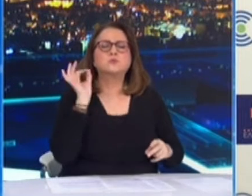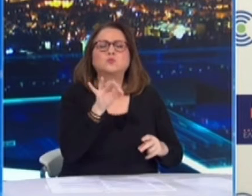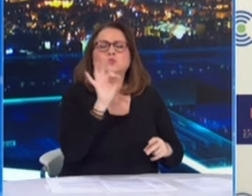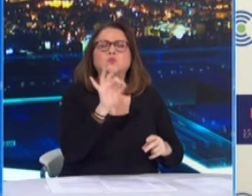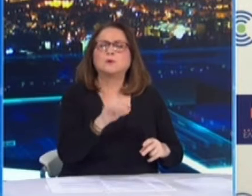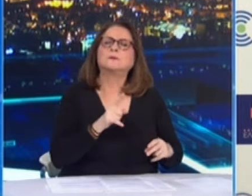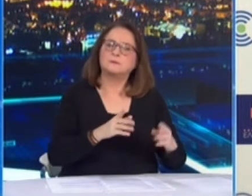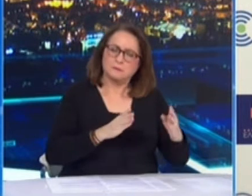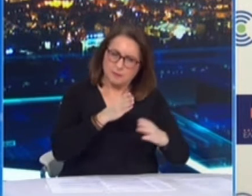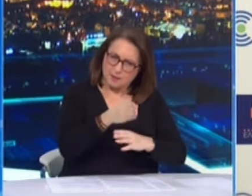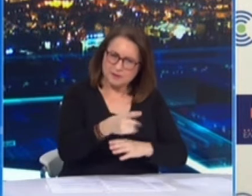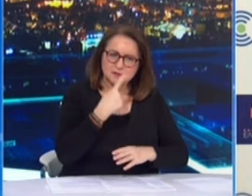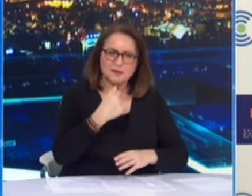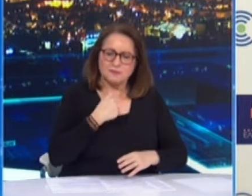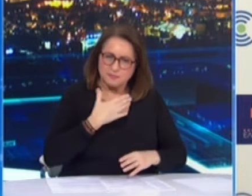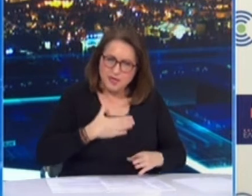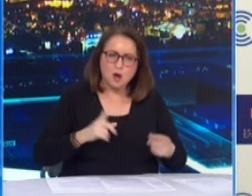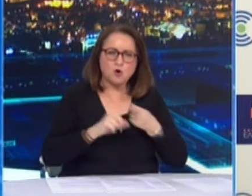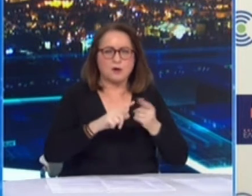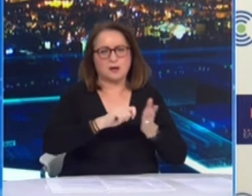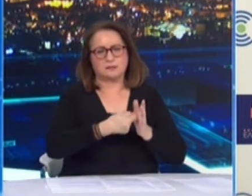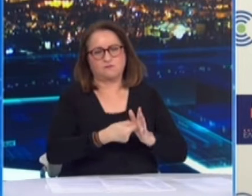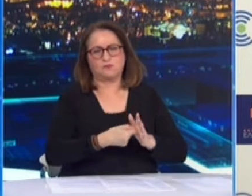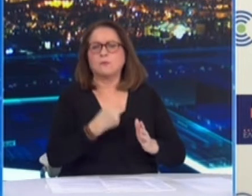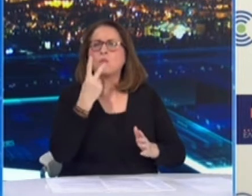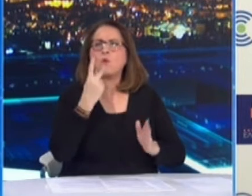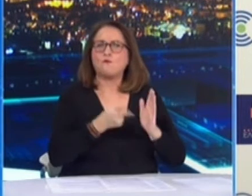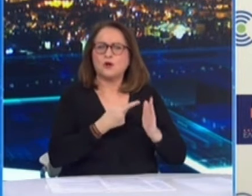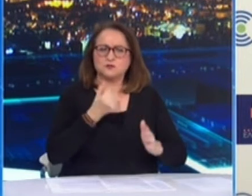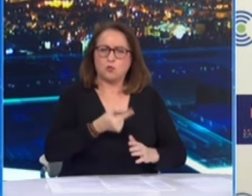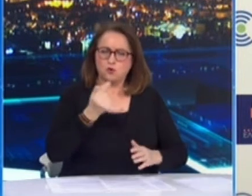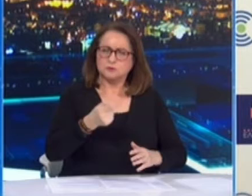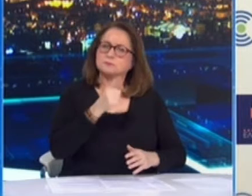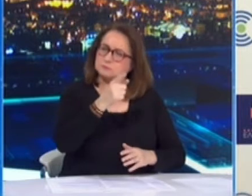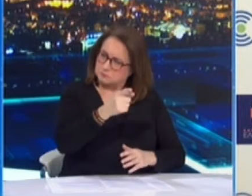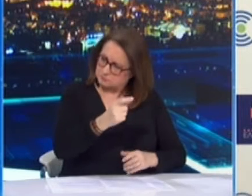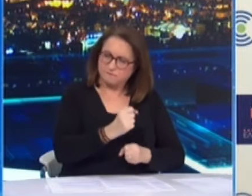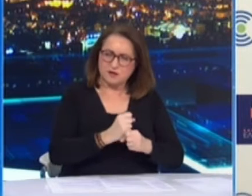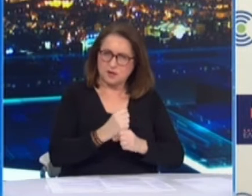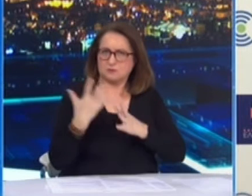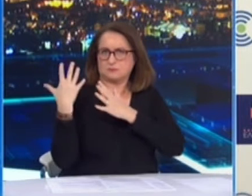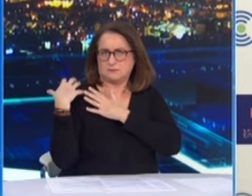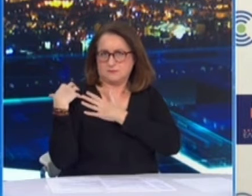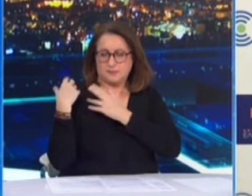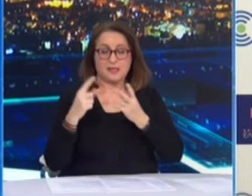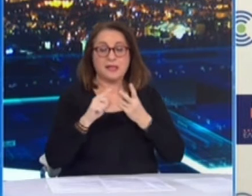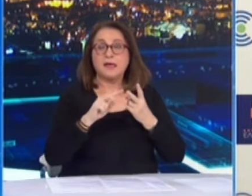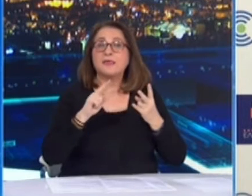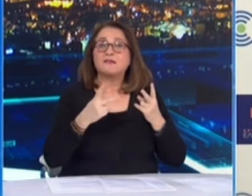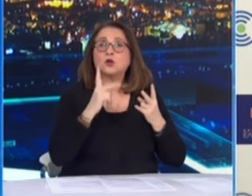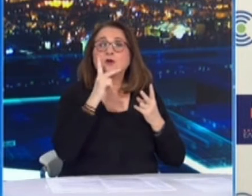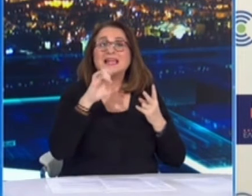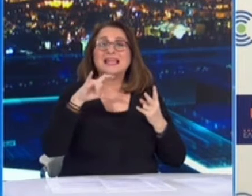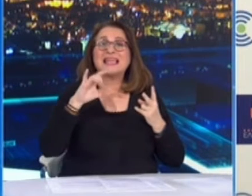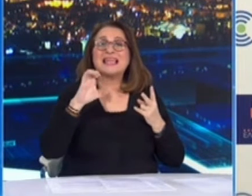τώρα. Το ίδιο ισχύει και στα ΚΕΠ. Ειδικά για τα ΚΕΠ υπάρχει μία πρόσθετη μέρημνα να μπορεί